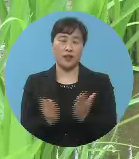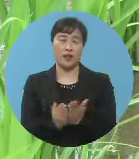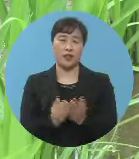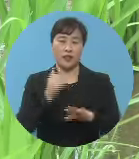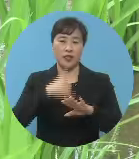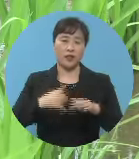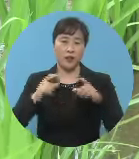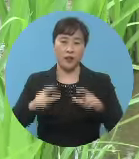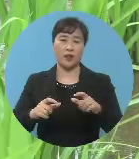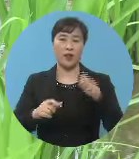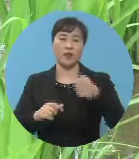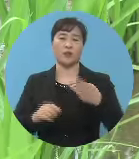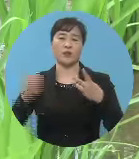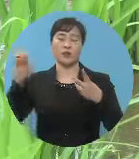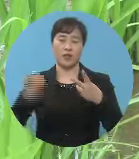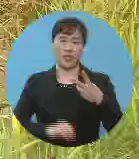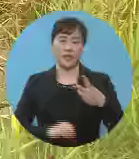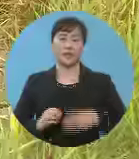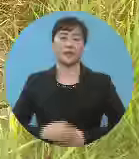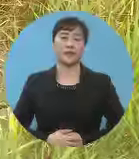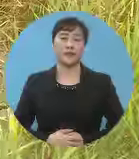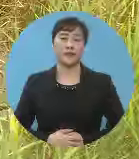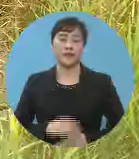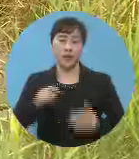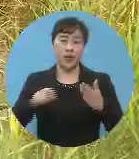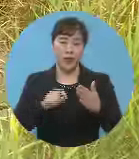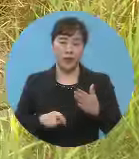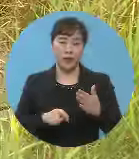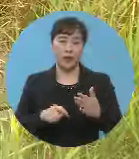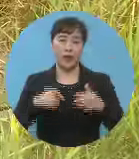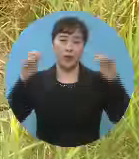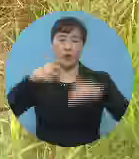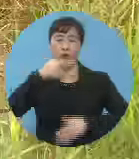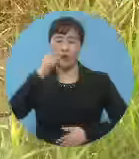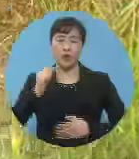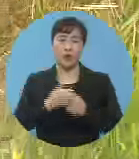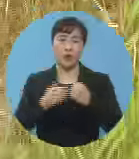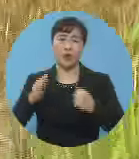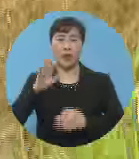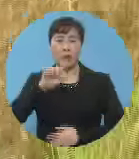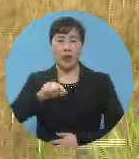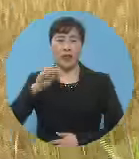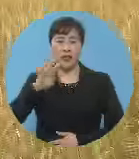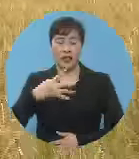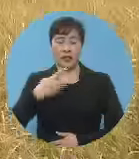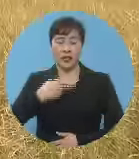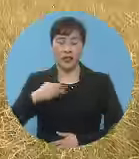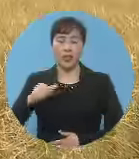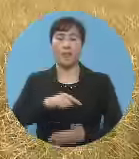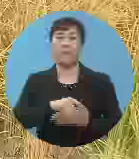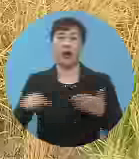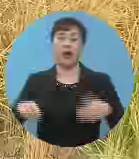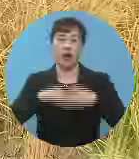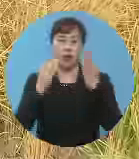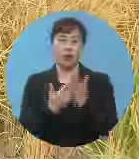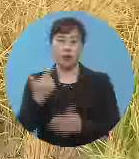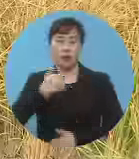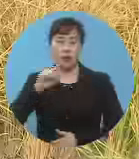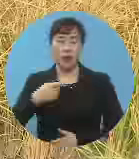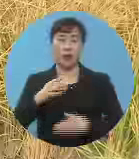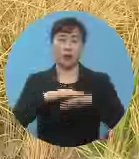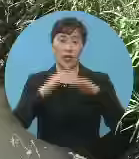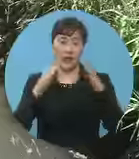면적의 52%입니다. 이 가운데 가뭄 등으로 1만 400헥타르가 피해를 입어 모두 6,100여